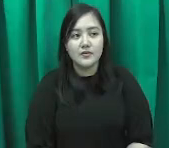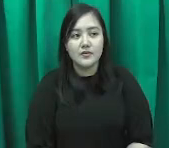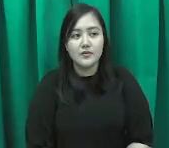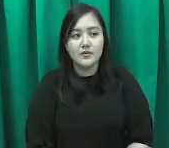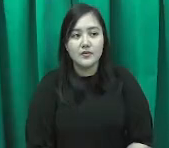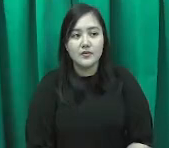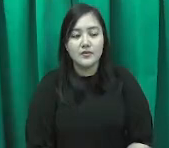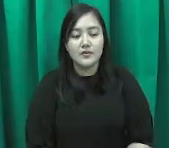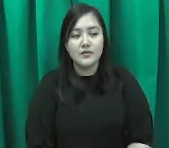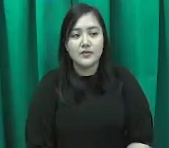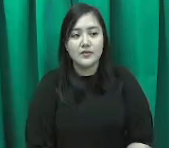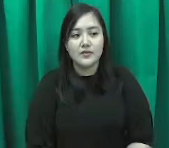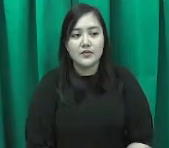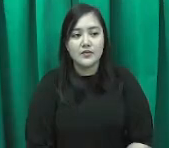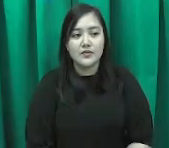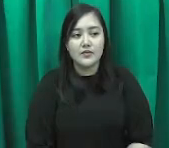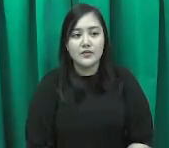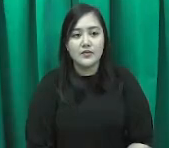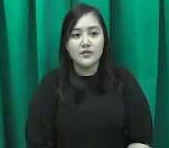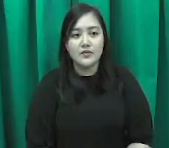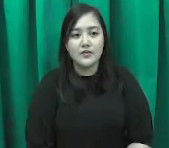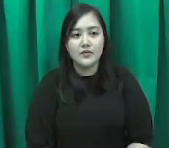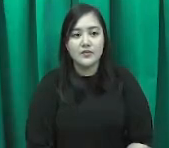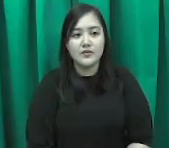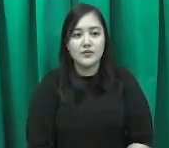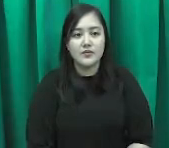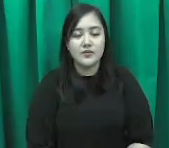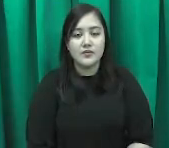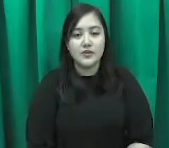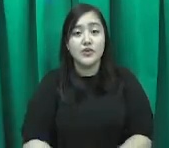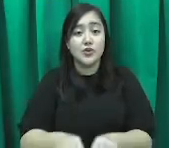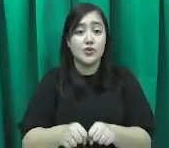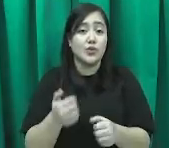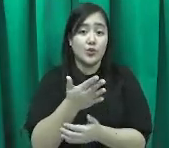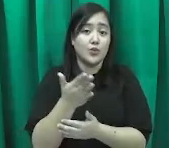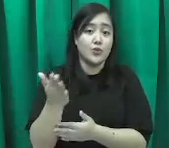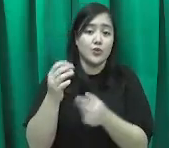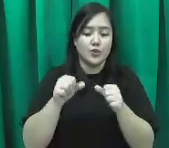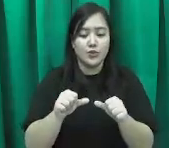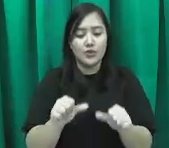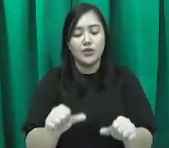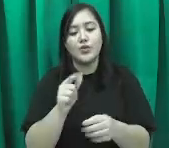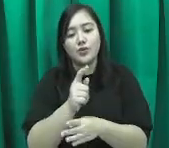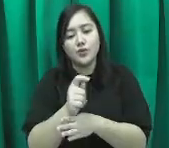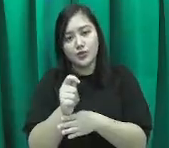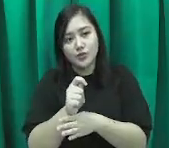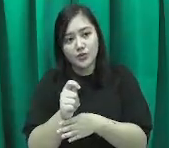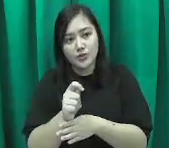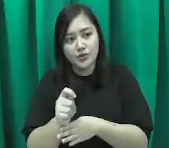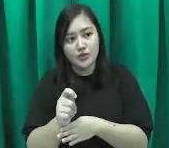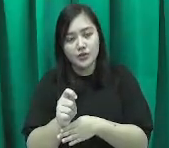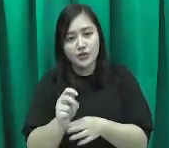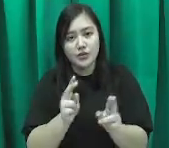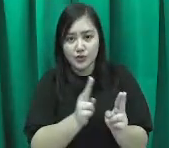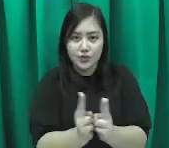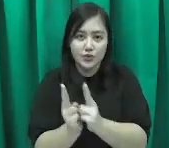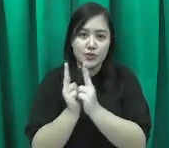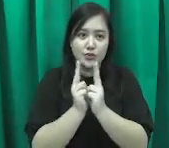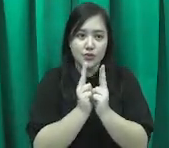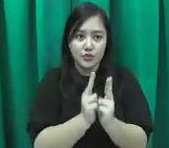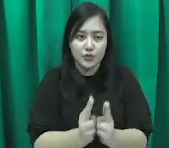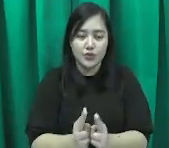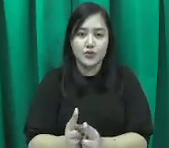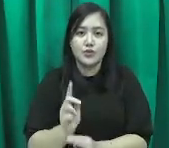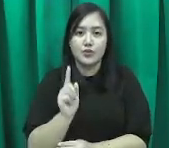kayo compare sa isa. Kahit dadami. So, kahit dadami. Kasi, kung kayo eh. Synchronize, kumbaga, mayroong